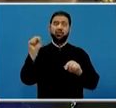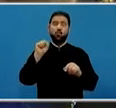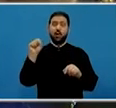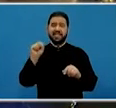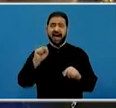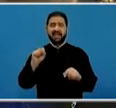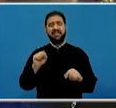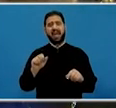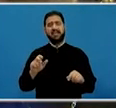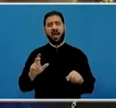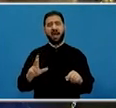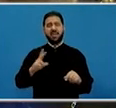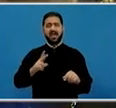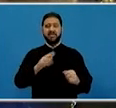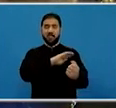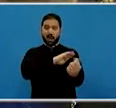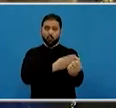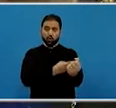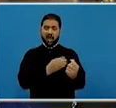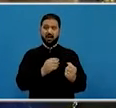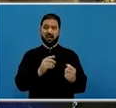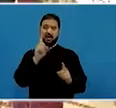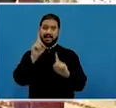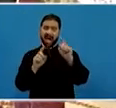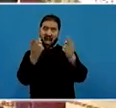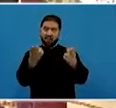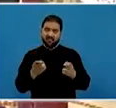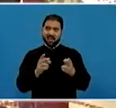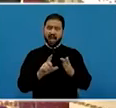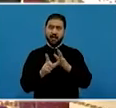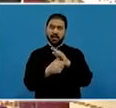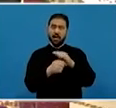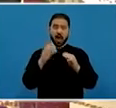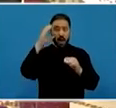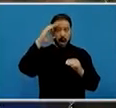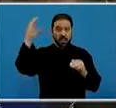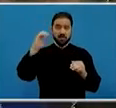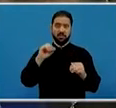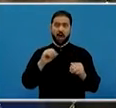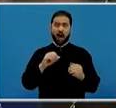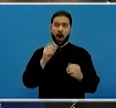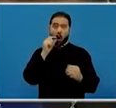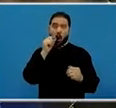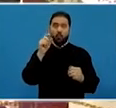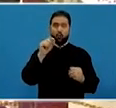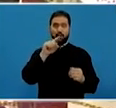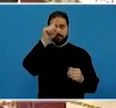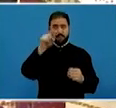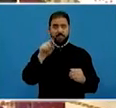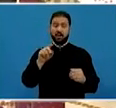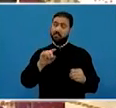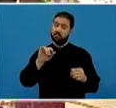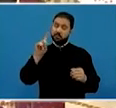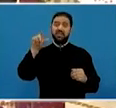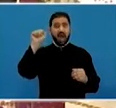solidaritatea este mai puternică dacă vine din această convingere religioasă. Da, cred că este mai puternică.